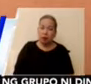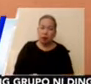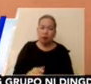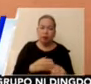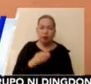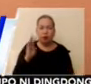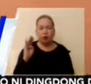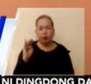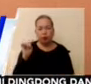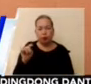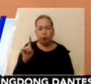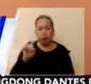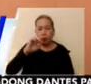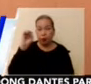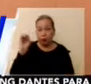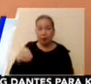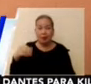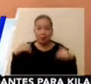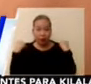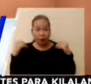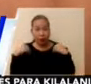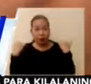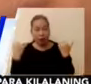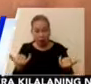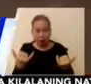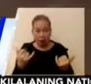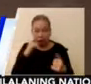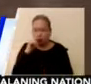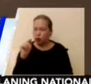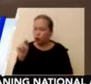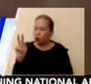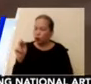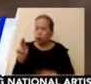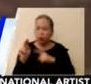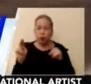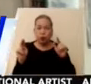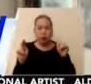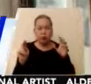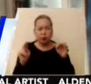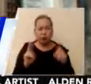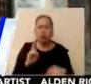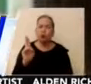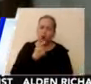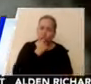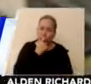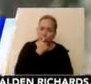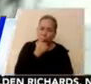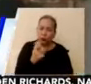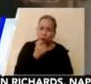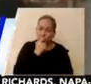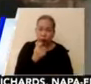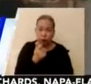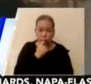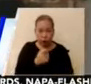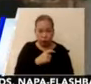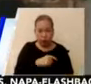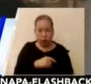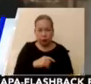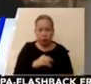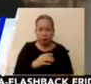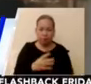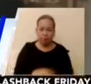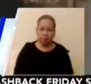14.1% ng ating mga kabataang edad 13 hanggang 15 ay gumagamit na ng vape at e-cigarette. What we are seeing